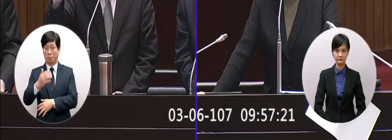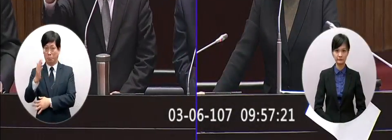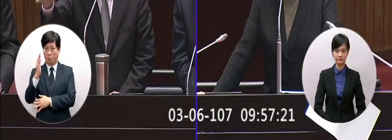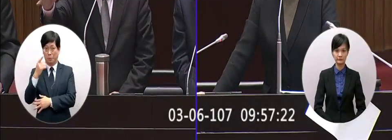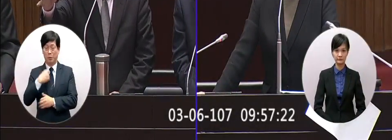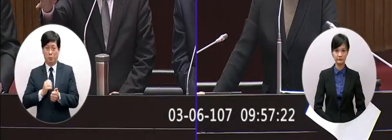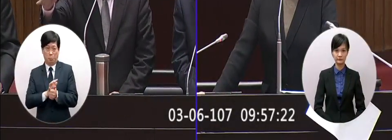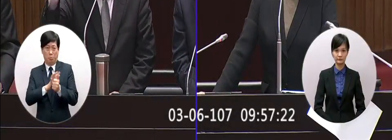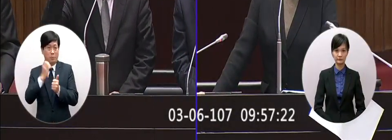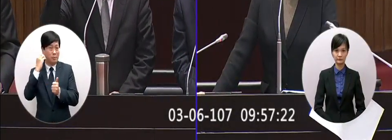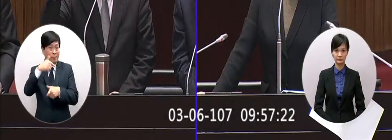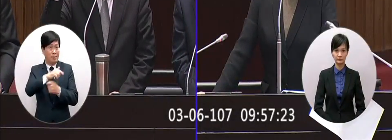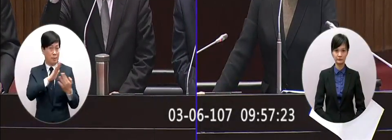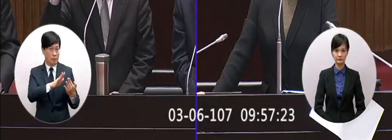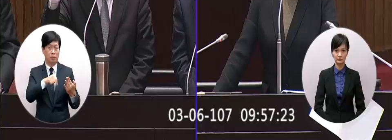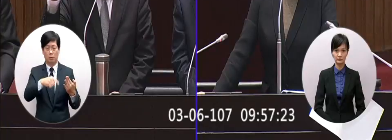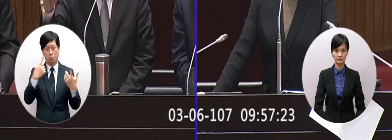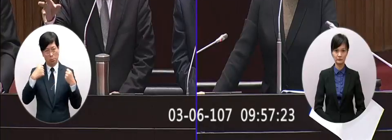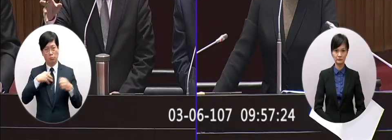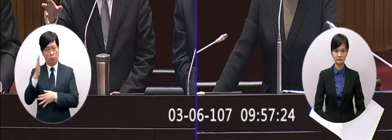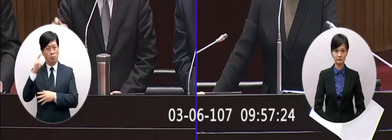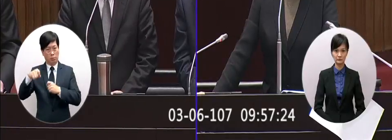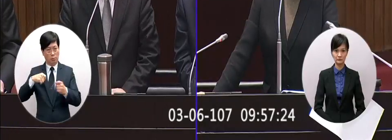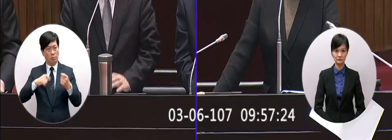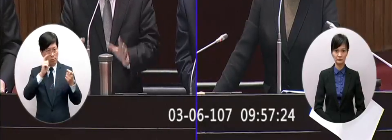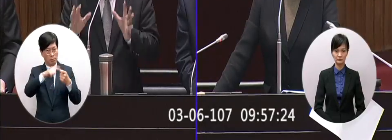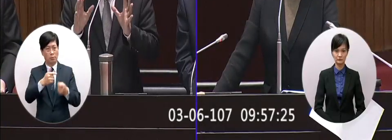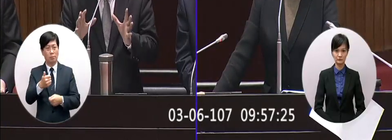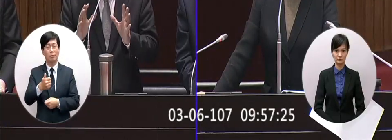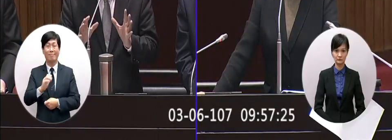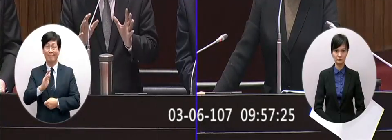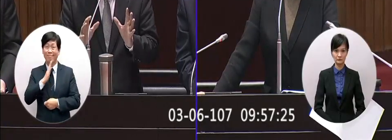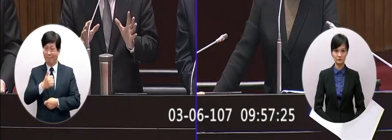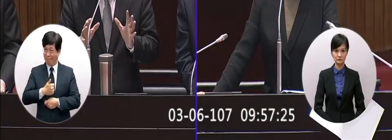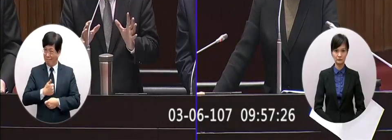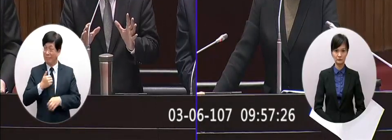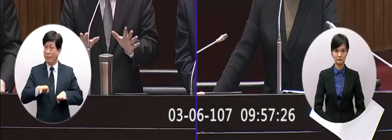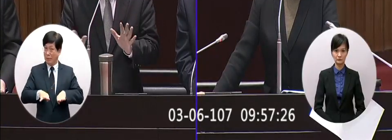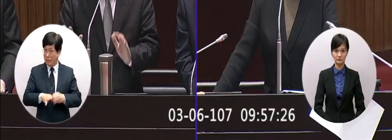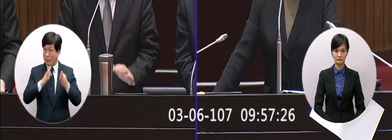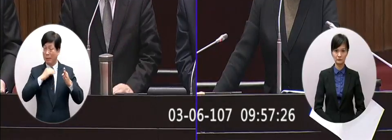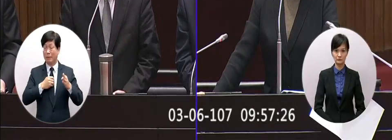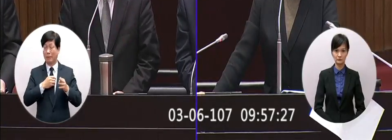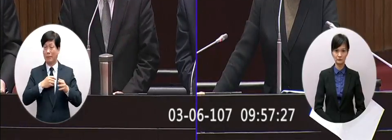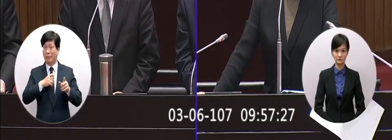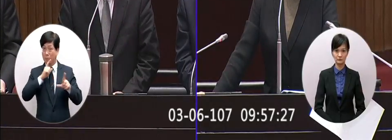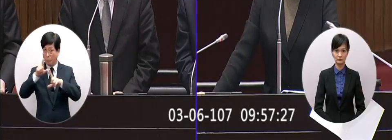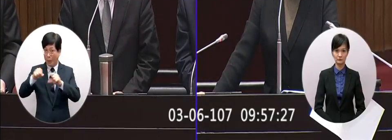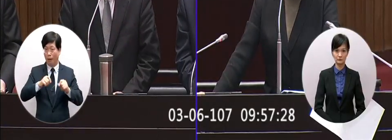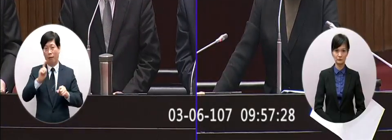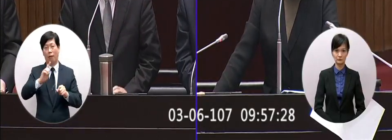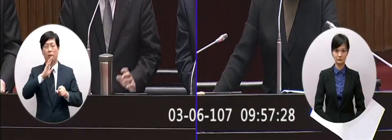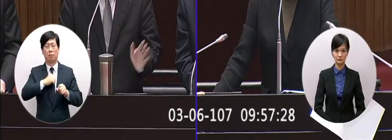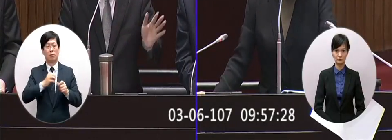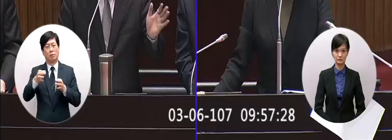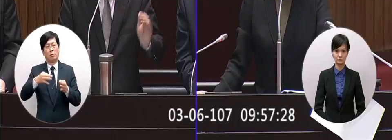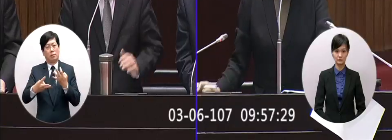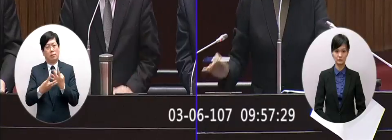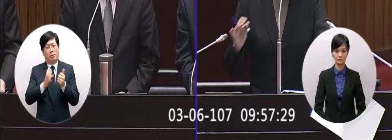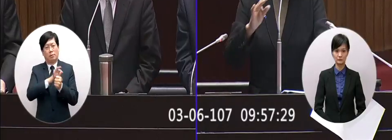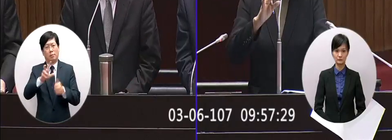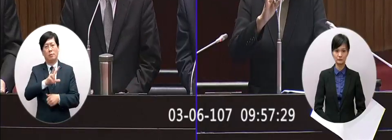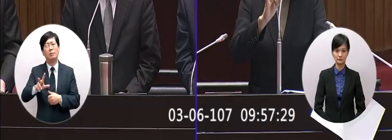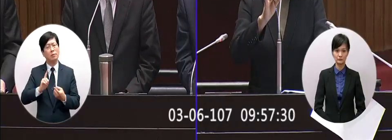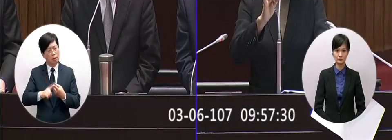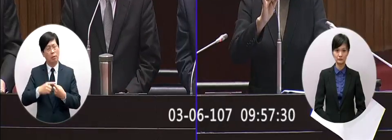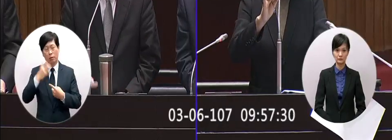府要推动新南向，这是一个政府的政策，可是在实际的执行面是用一个商业的模式啦，所以顾主委